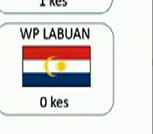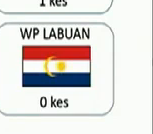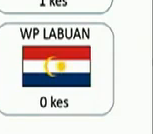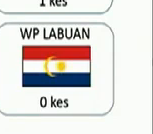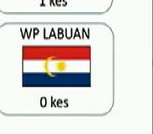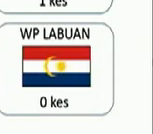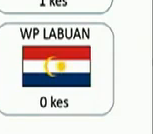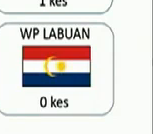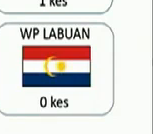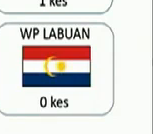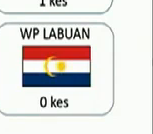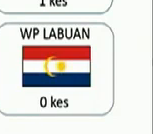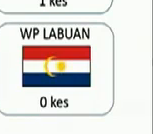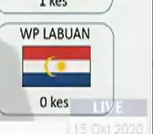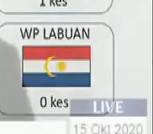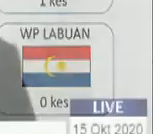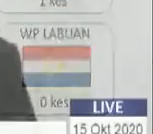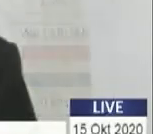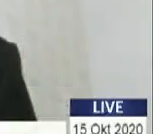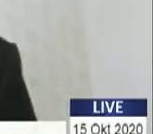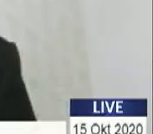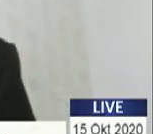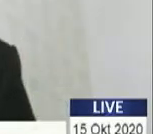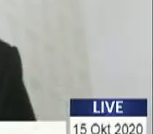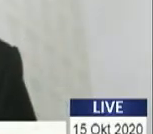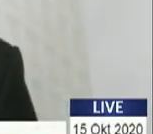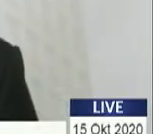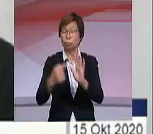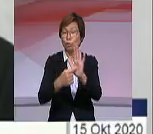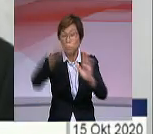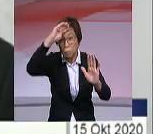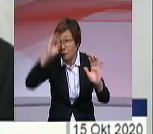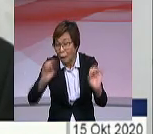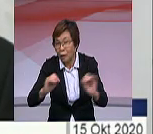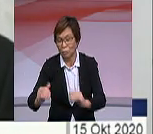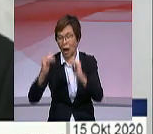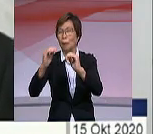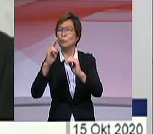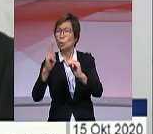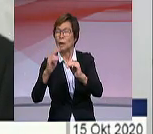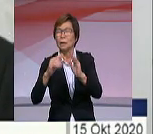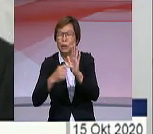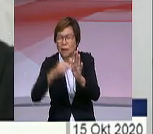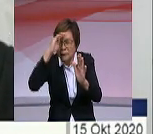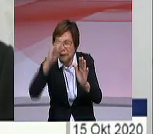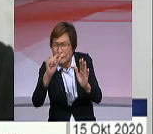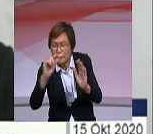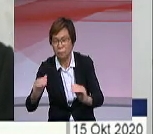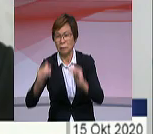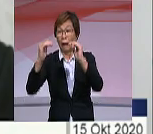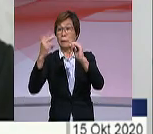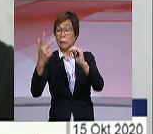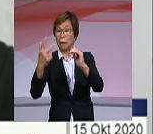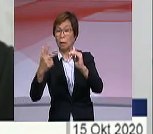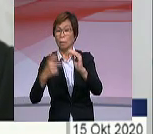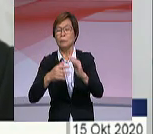tahap 1 hingga tahap 5. Tahap 1 ia tak ada gejala langsung, tahap 2 ada gejala ringan, tahap ketiga dia ada